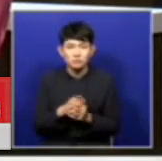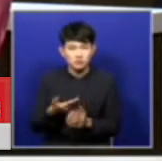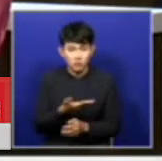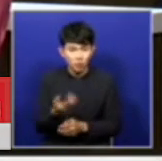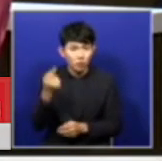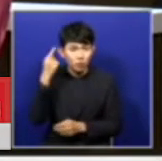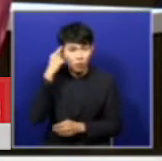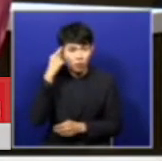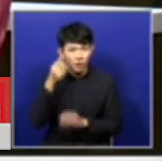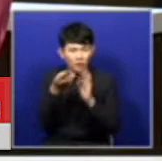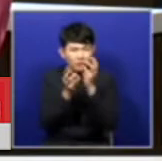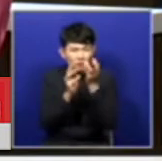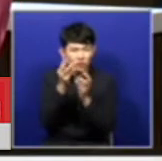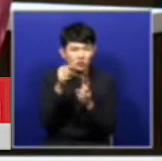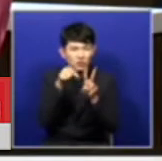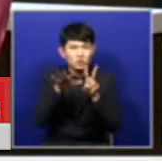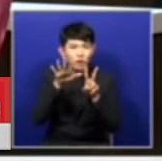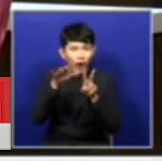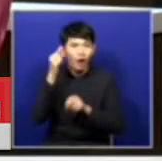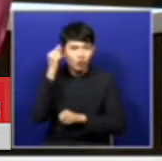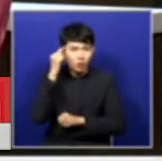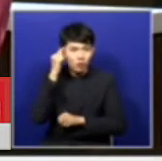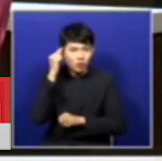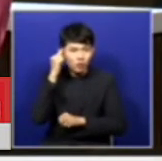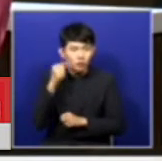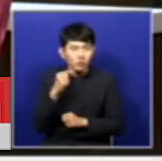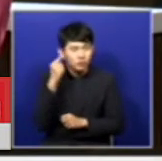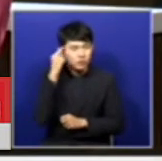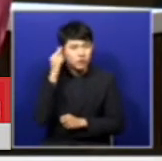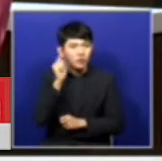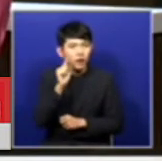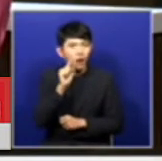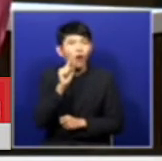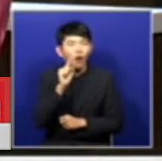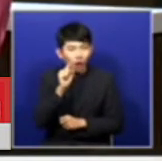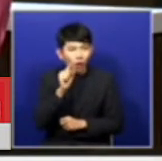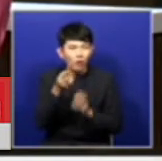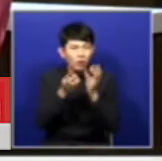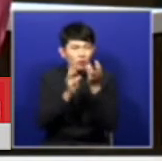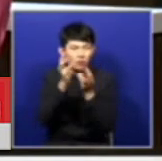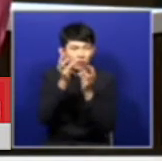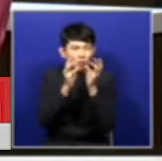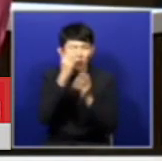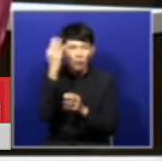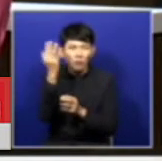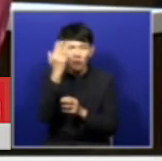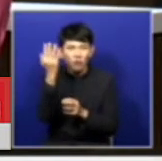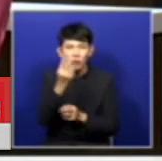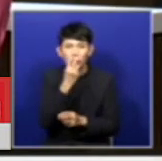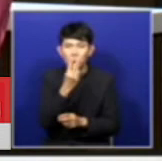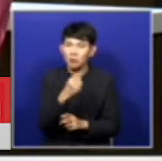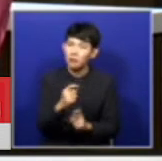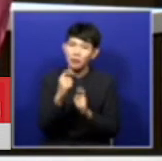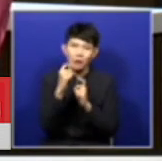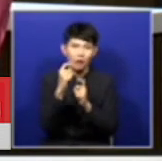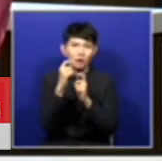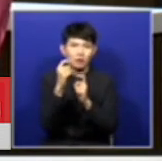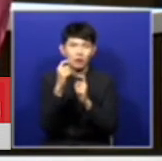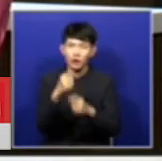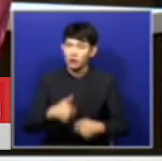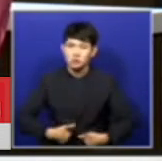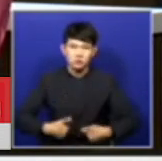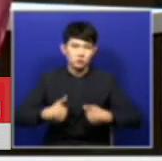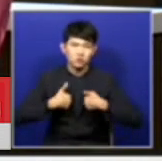PM 2.5ขึ้นมานะครับเราก็มาเริ่มตระหนักว่าอ๋อนี่เป็นฝุ่นควันขนาดเล็กซึ่งมีความอันตรายต่อชีวิ